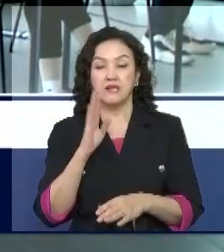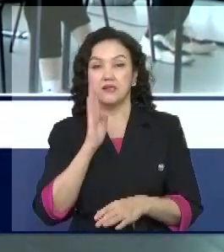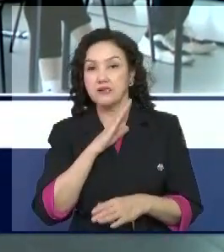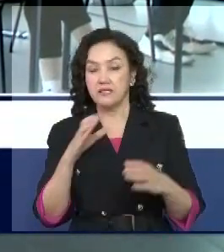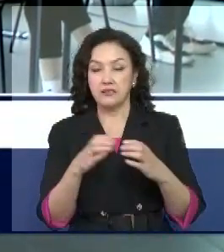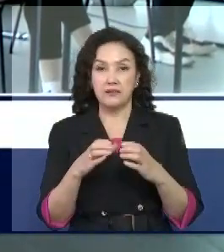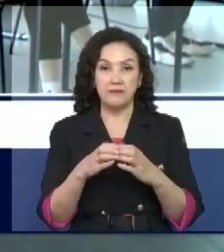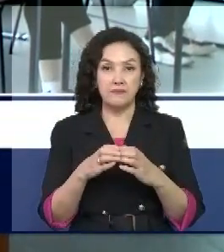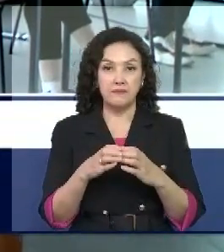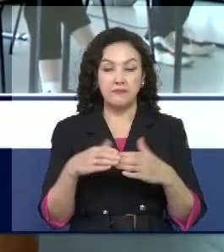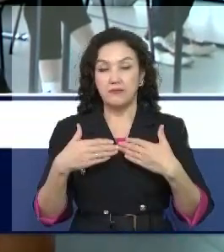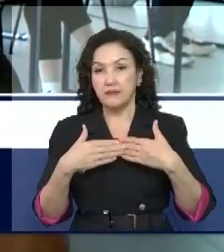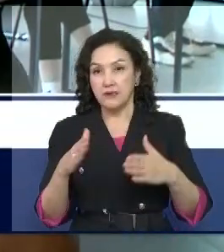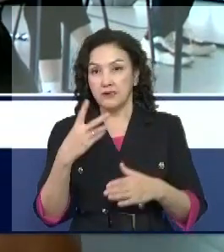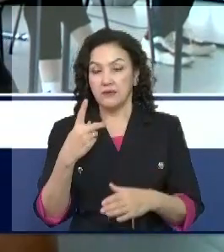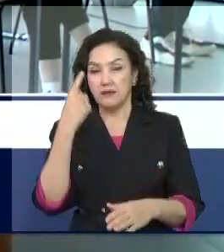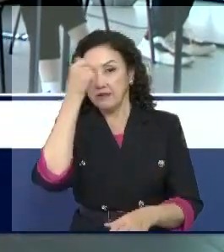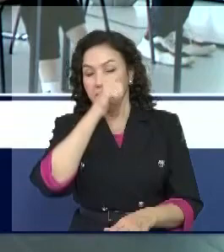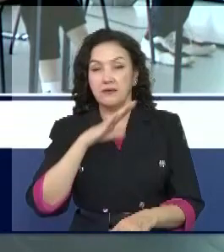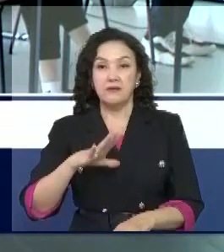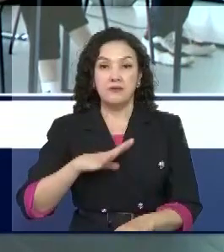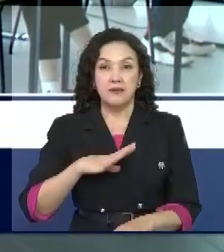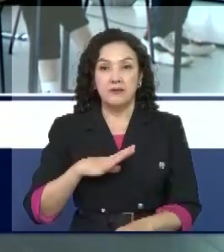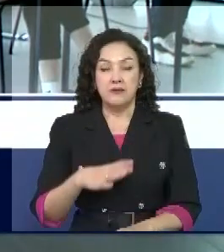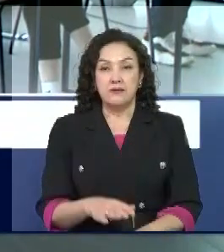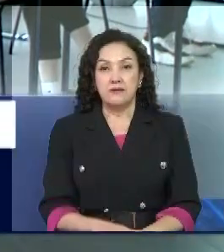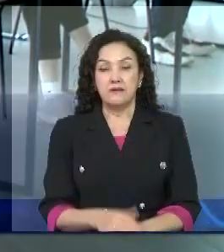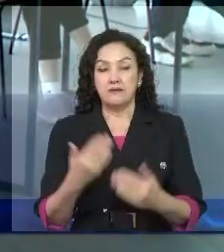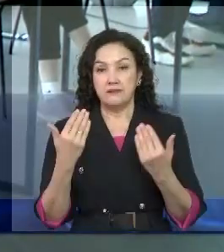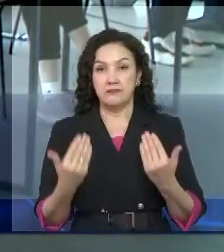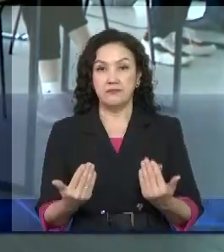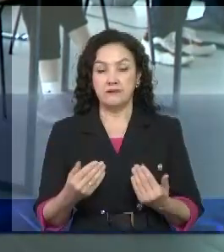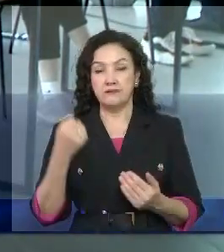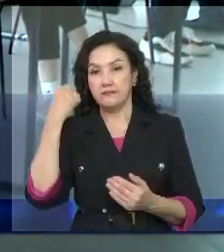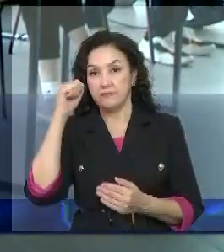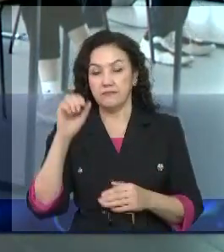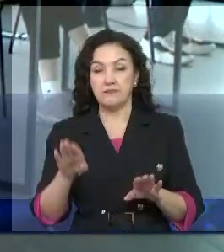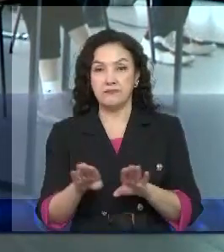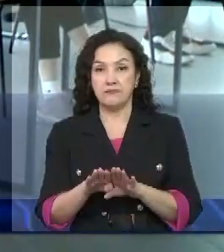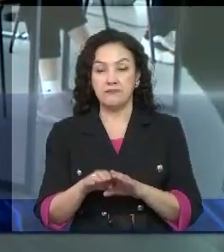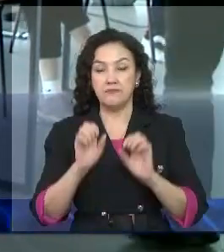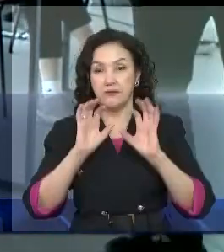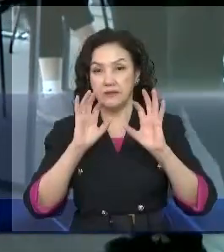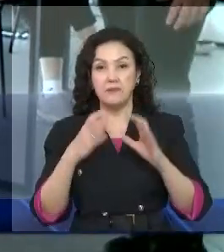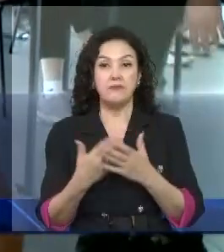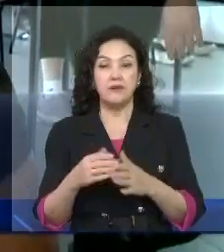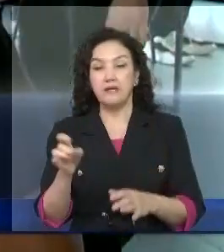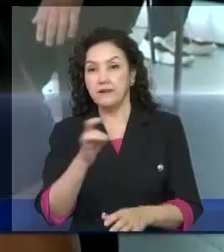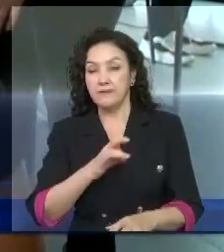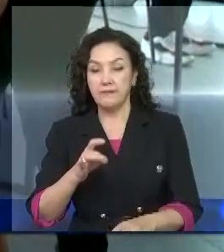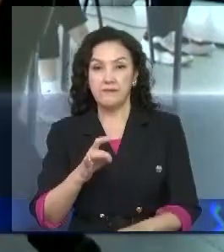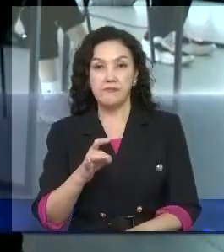командасы ашылғанына бір жыл болды. Биыл чемпионат, баскетбол чемпионат